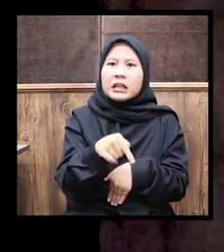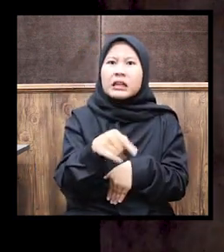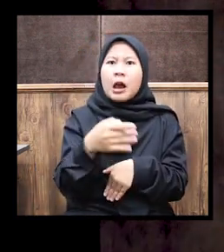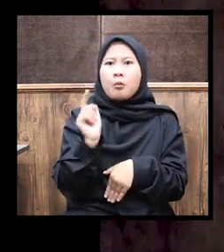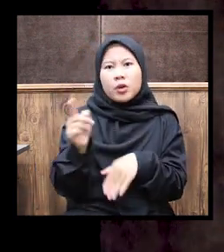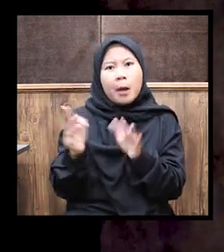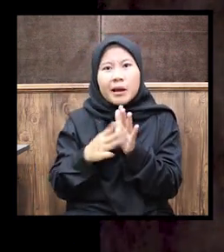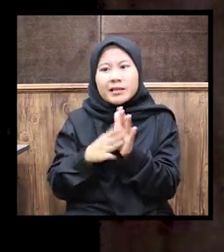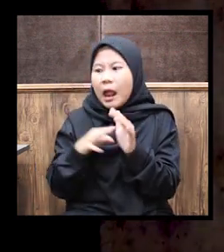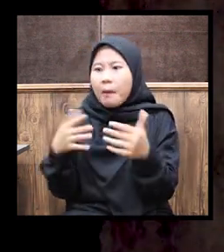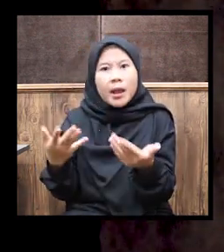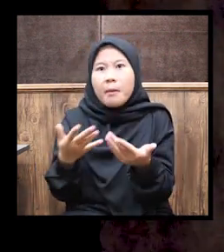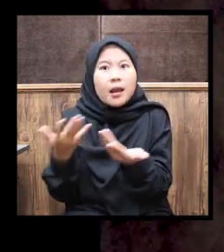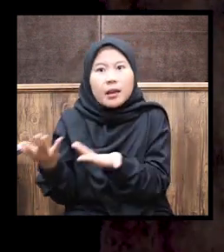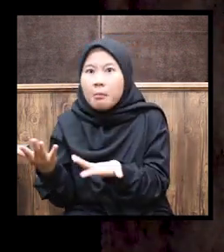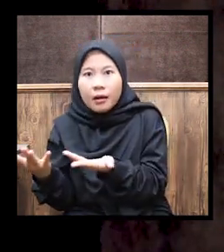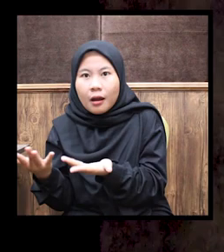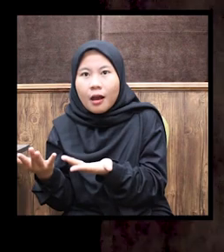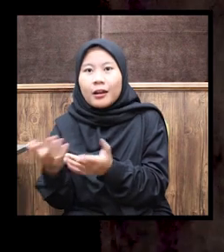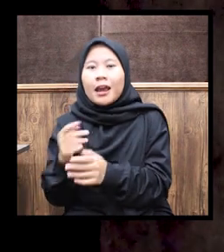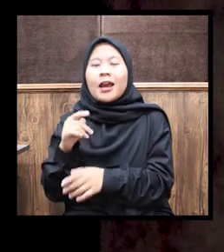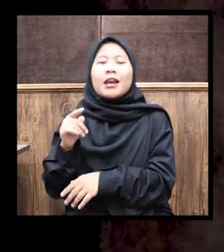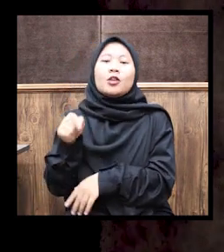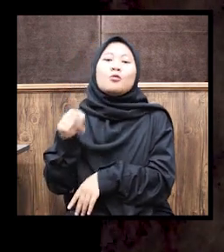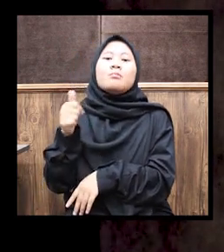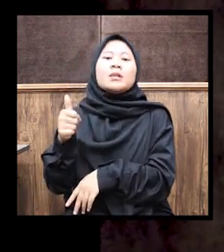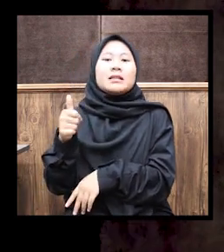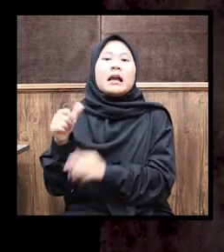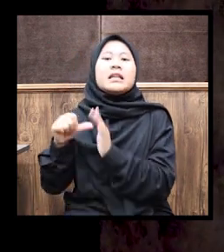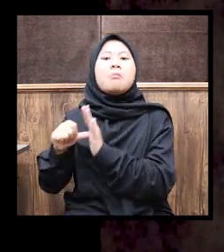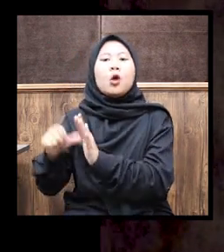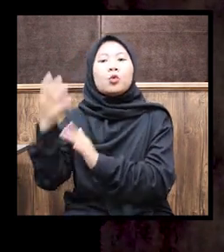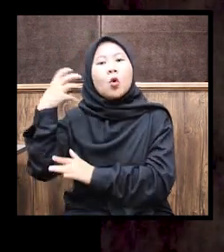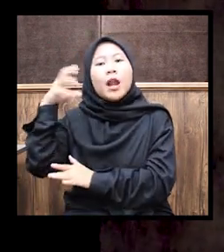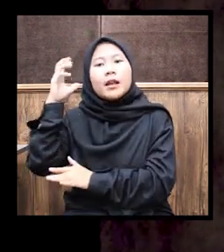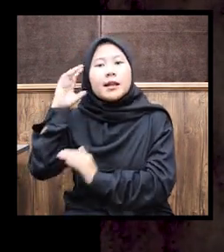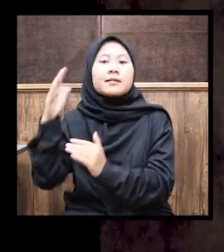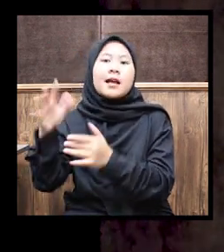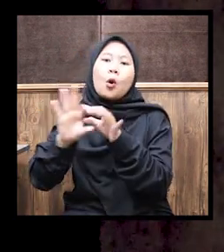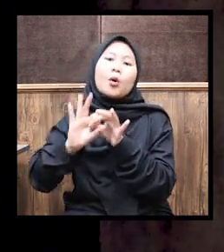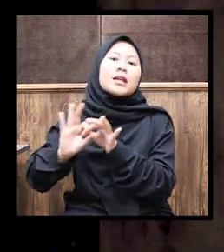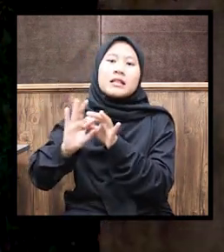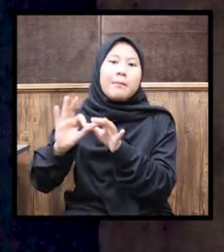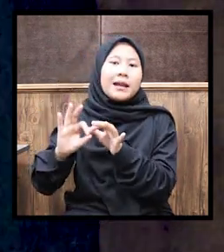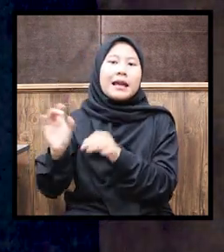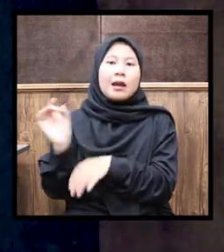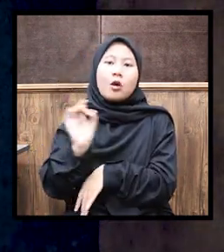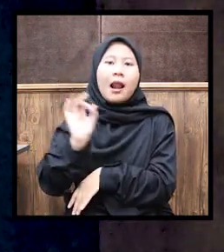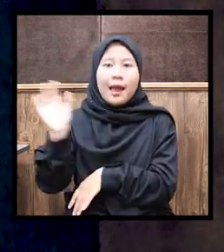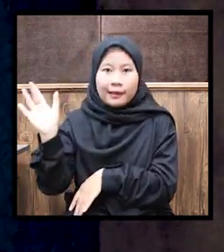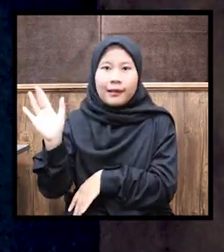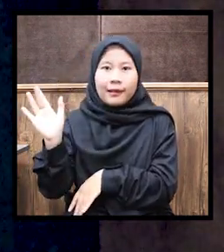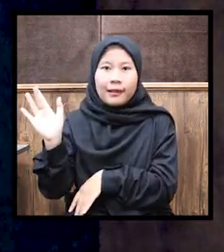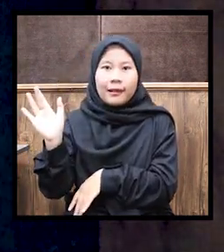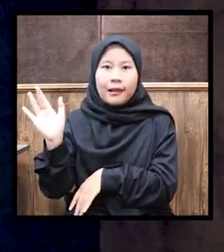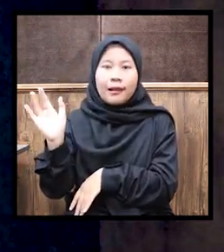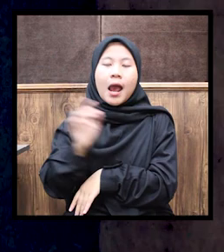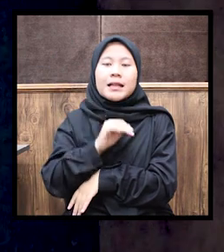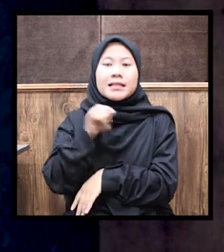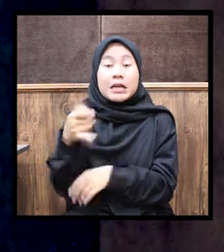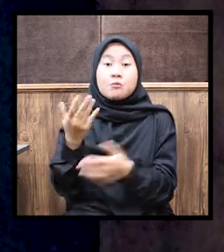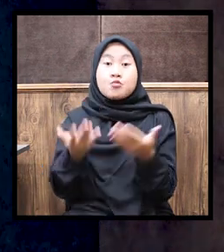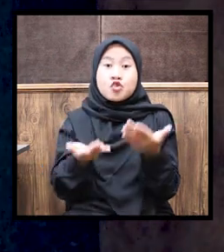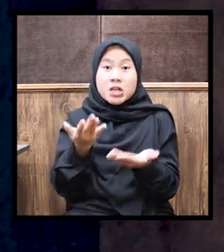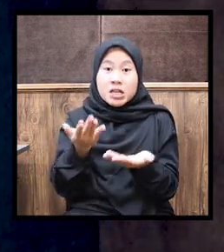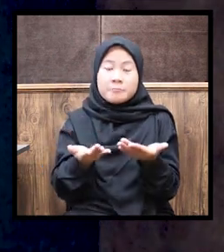itu seperti itu jadi kaitannya dengan bursa kerja khusus tentu saja adalah penguatan internalnya Jadi mungkin pekerjaan